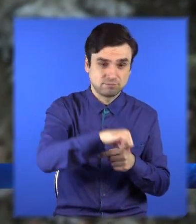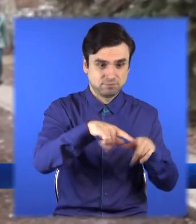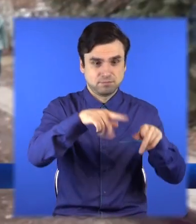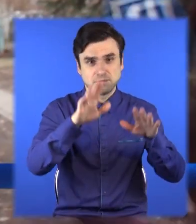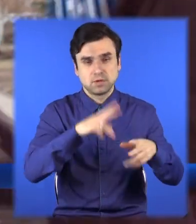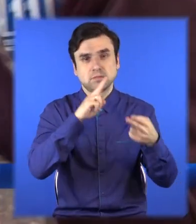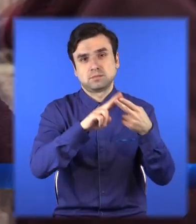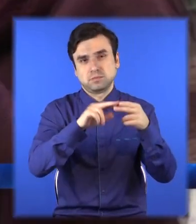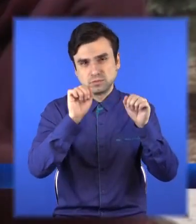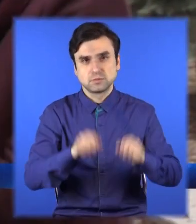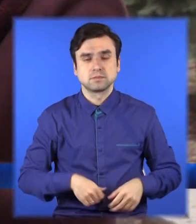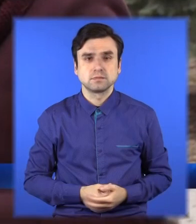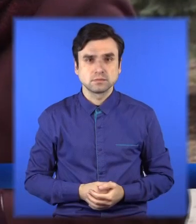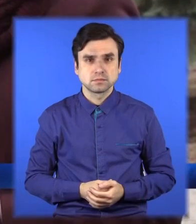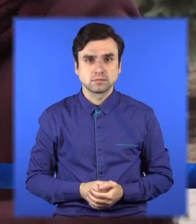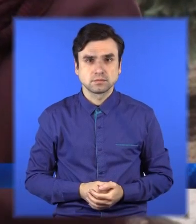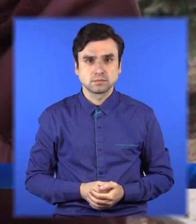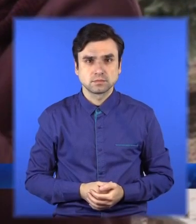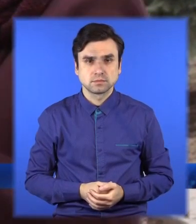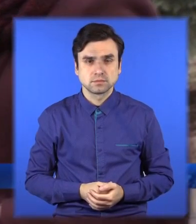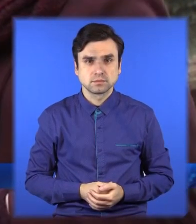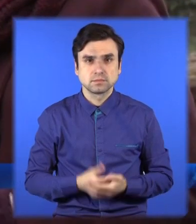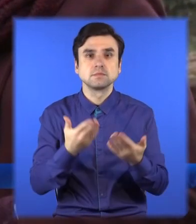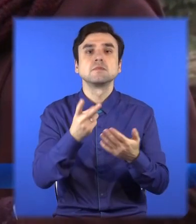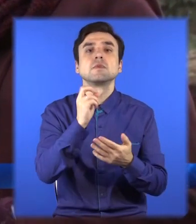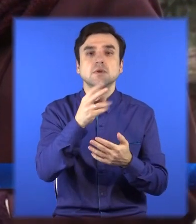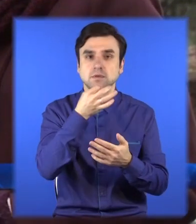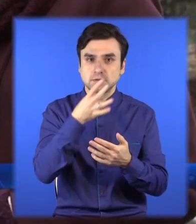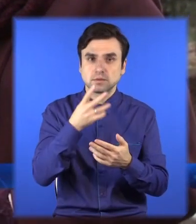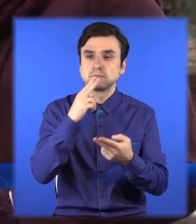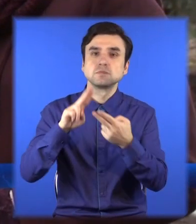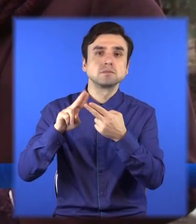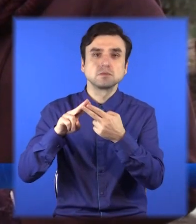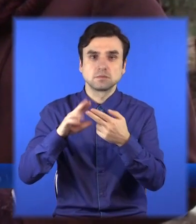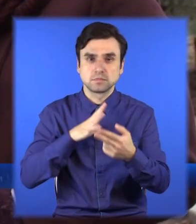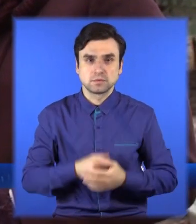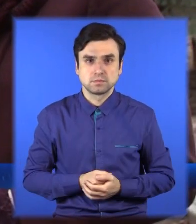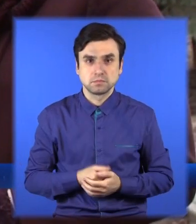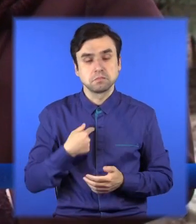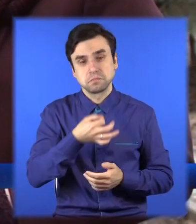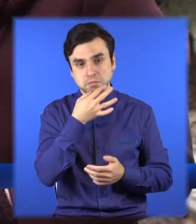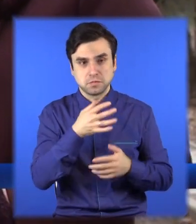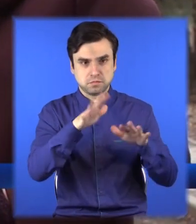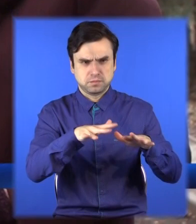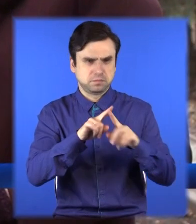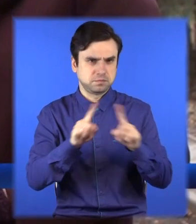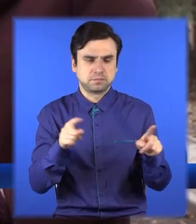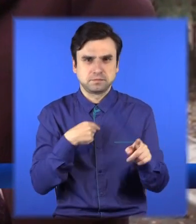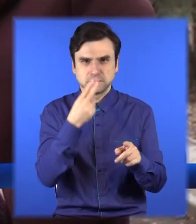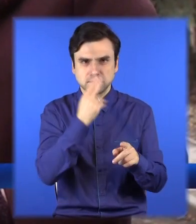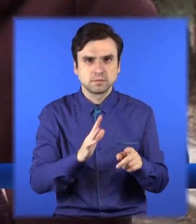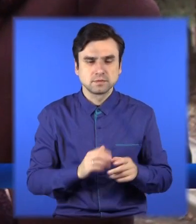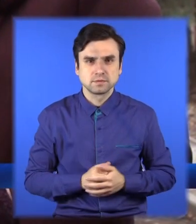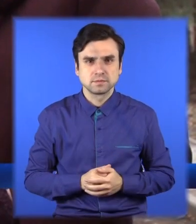цілуватись. Ну що, як вам солодкий поцілунок під нашим знаком? Дуже сподобалося, незвичайне таке